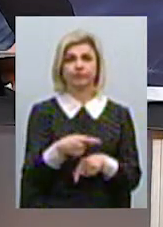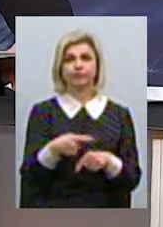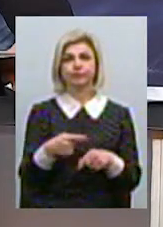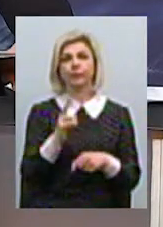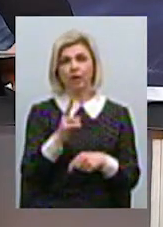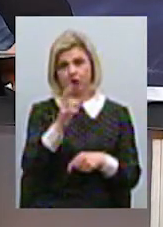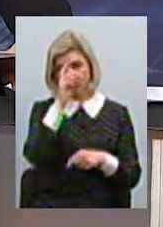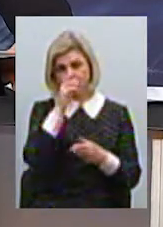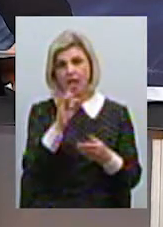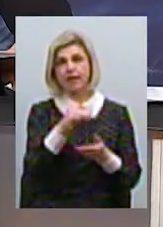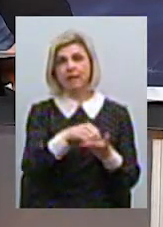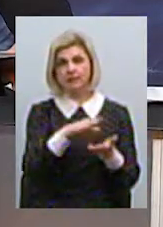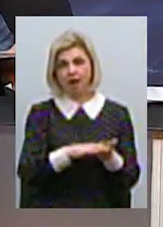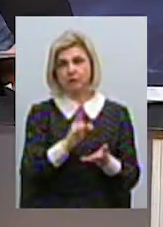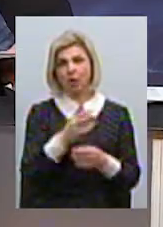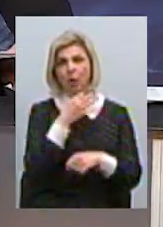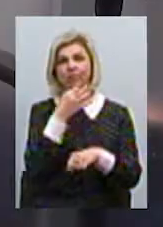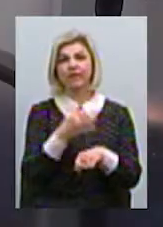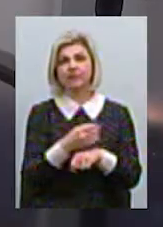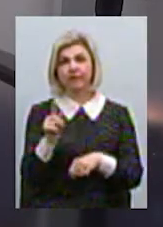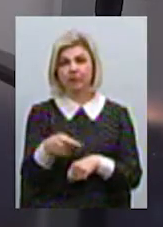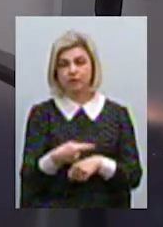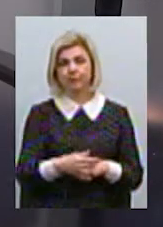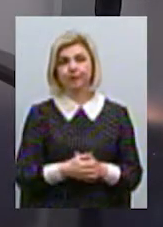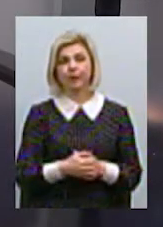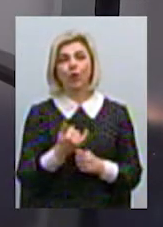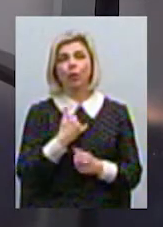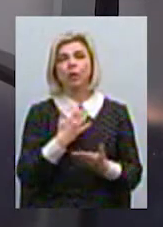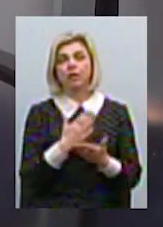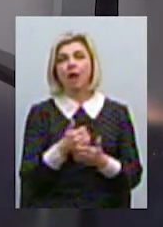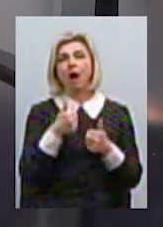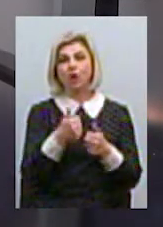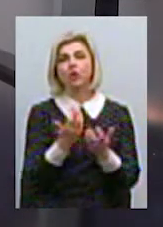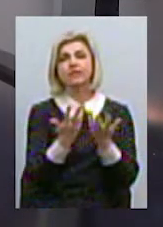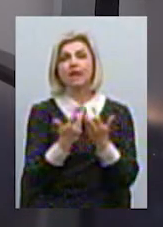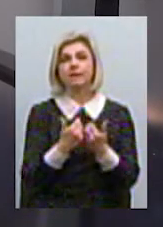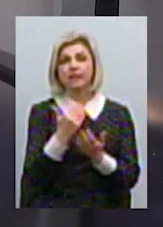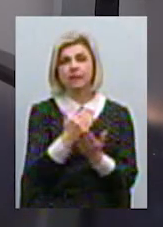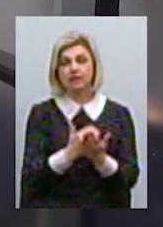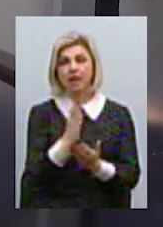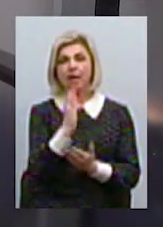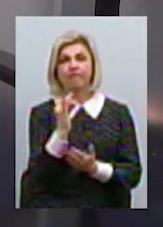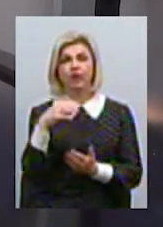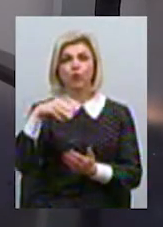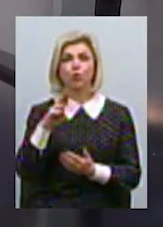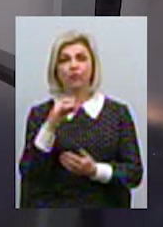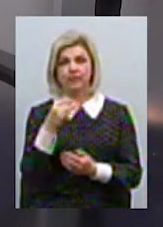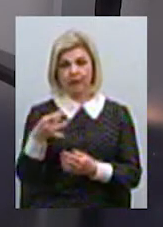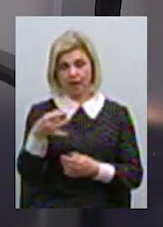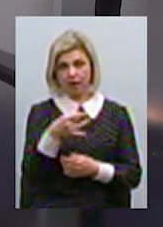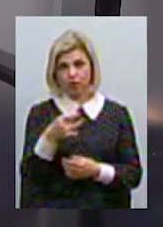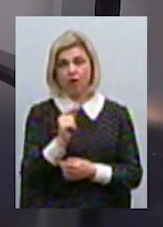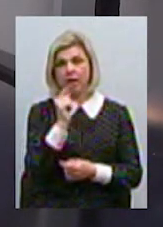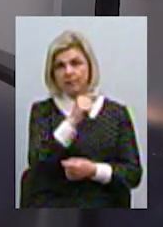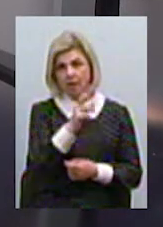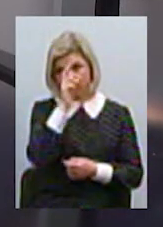державних реєстраторів до відповідальності. У нас є дуже добра статистика і по Вітовському району. Навіть там, де державний